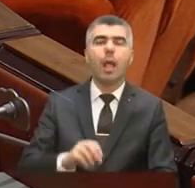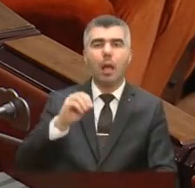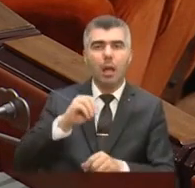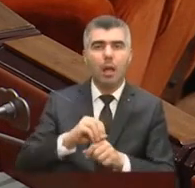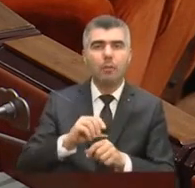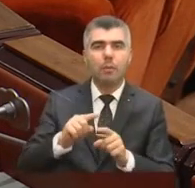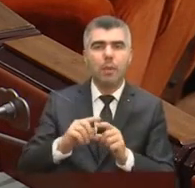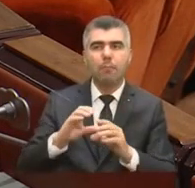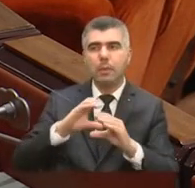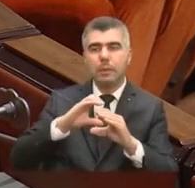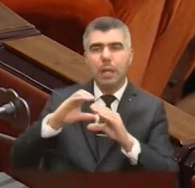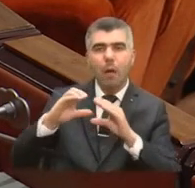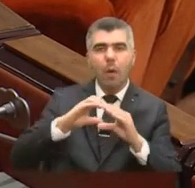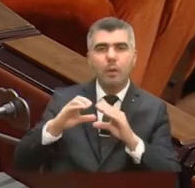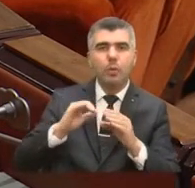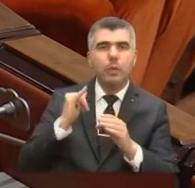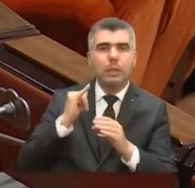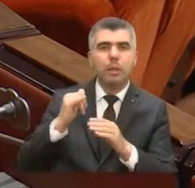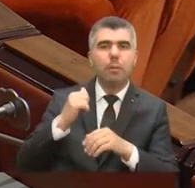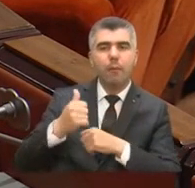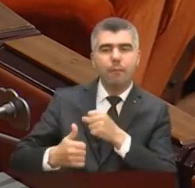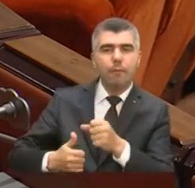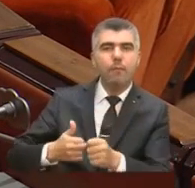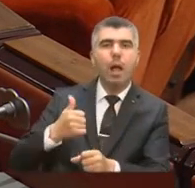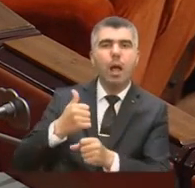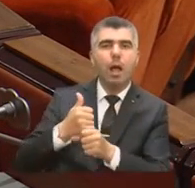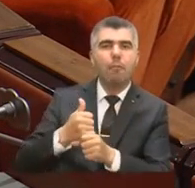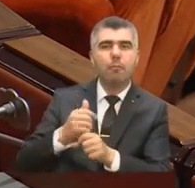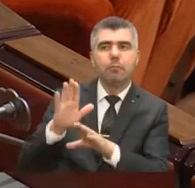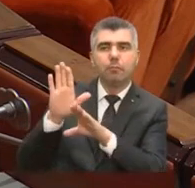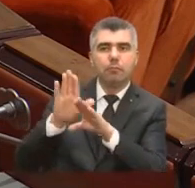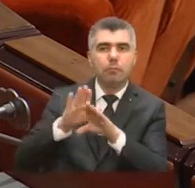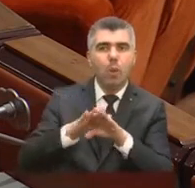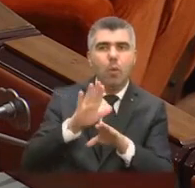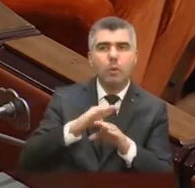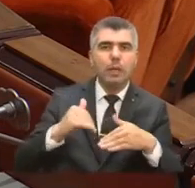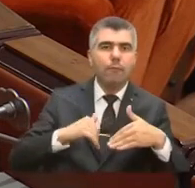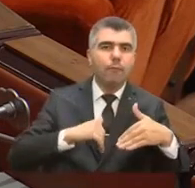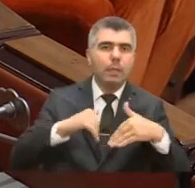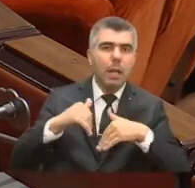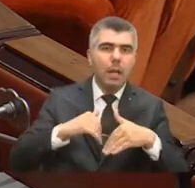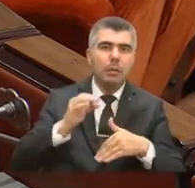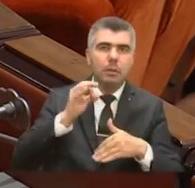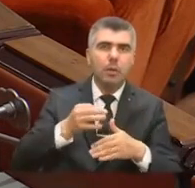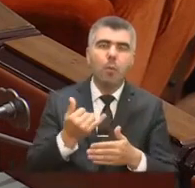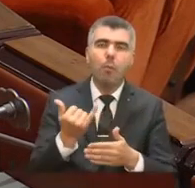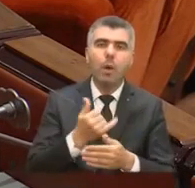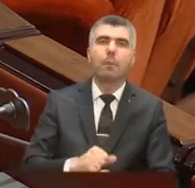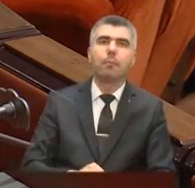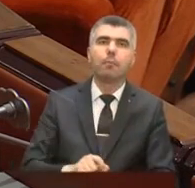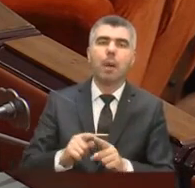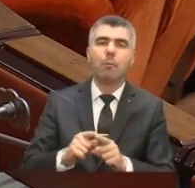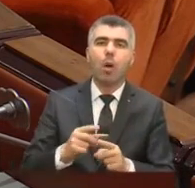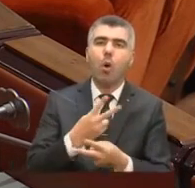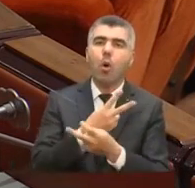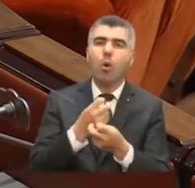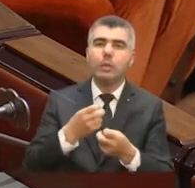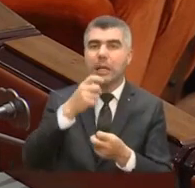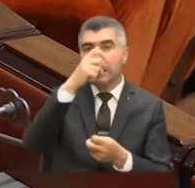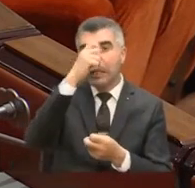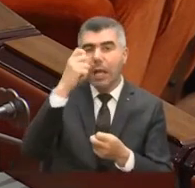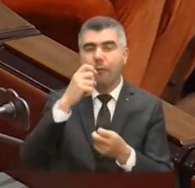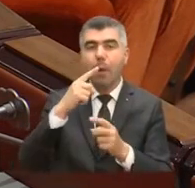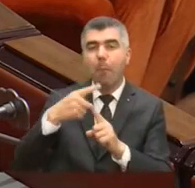ببرامج تواصلية تحسيسية طيلة السنة تتهدف توعية جميع مستعملي الطريق، يتم تكتيفها خلال فترة العطلة الصيفية لتتعرف